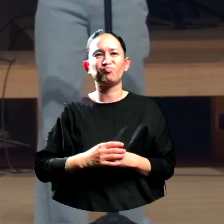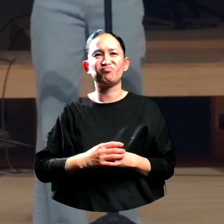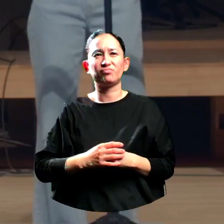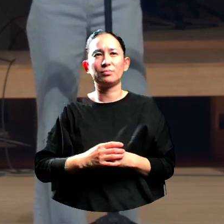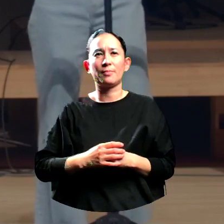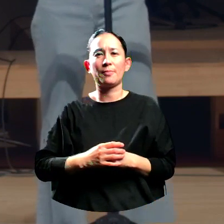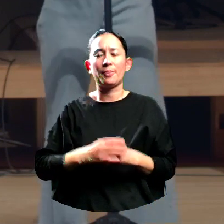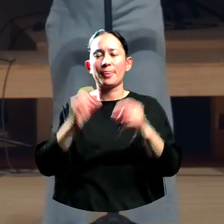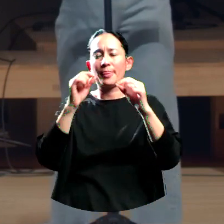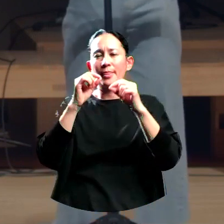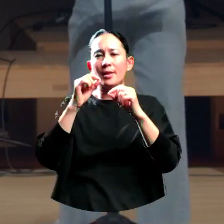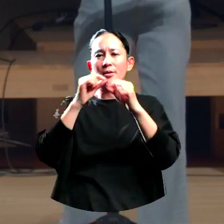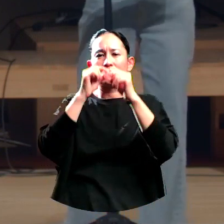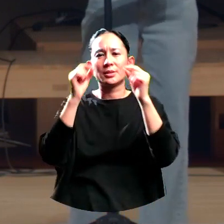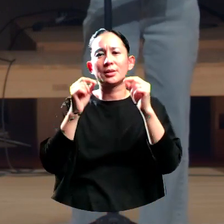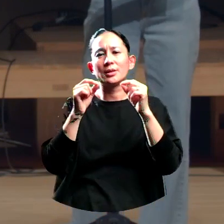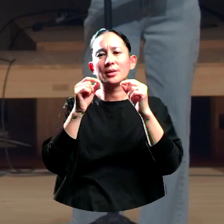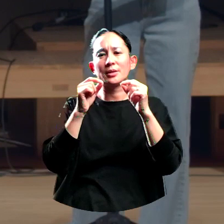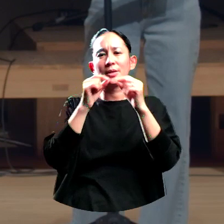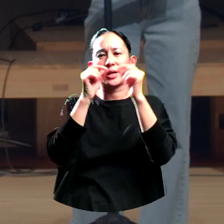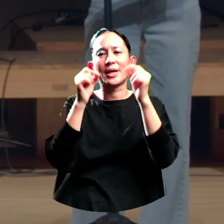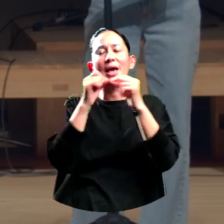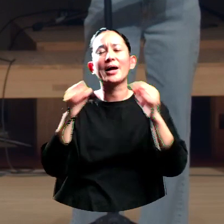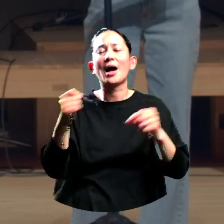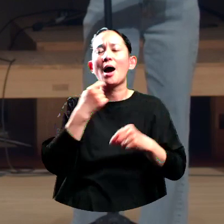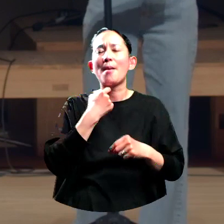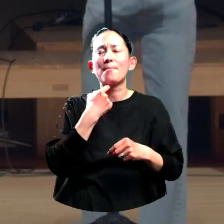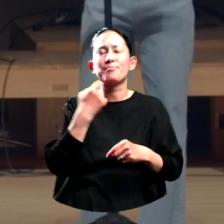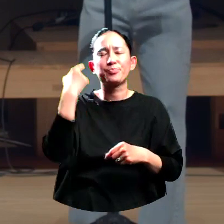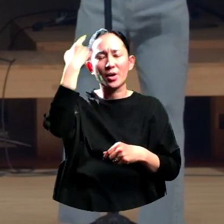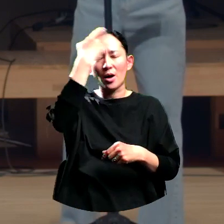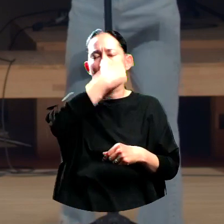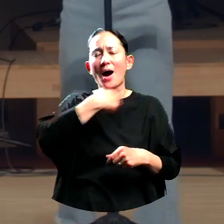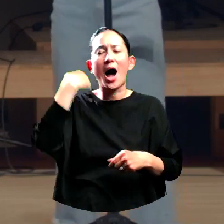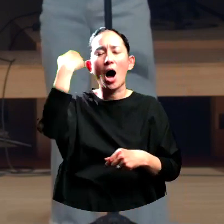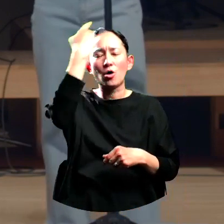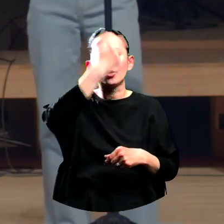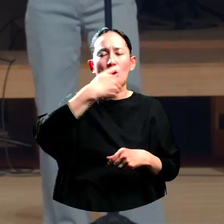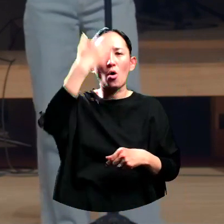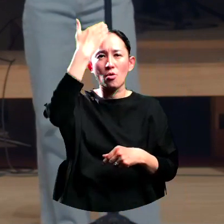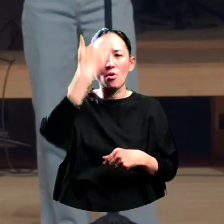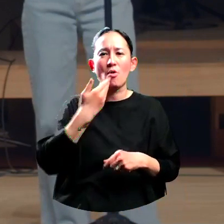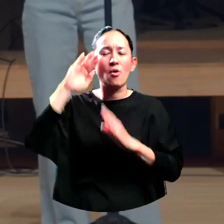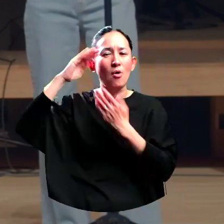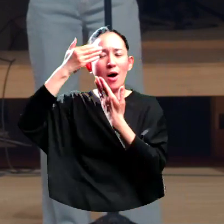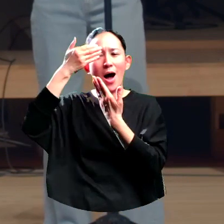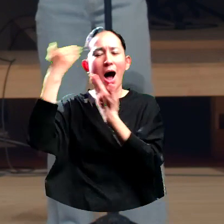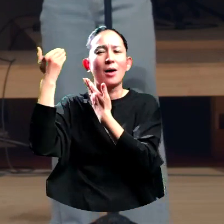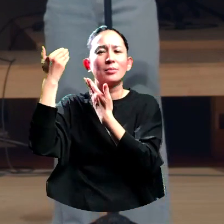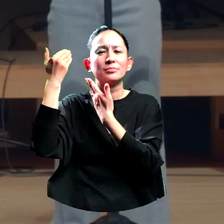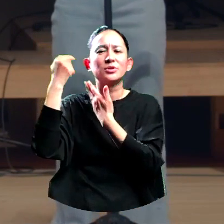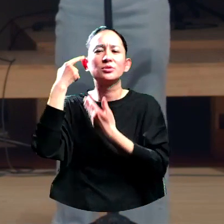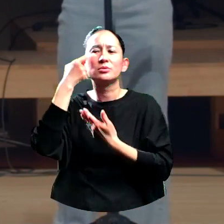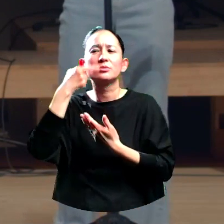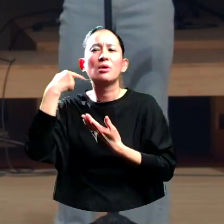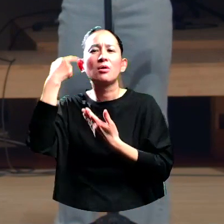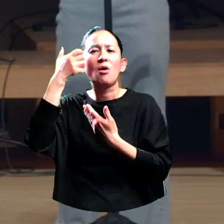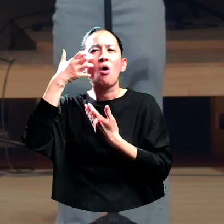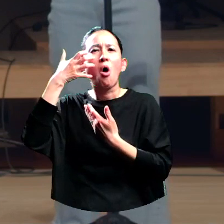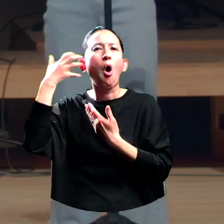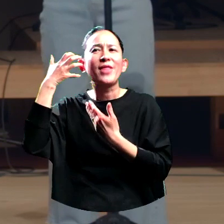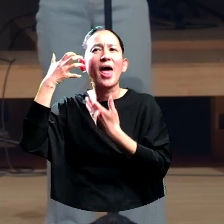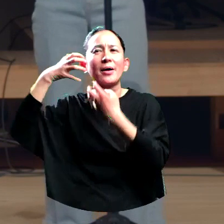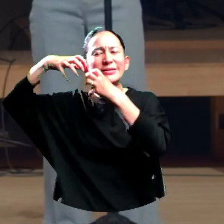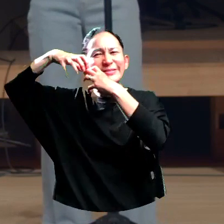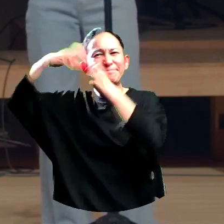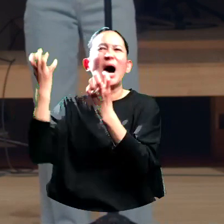face. 結果顔の半分、僕の右側の骨は粉々に砕けました。 The bones in the right half of my